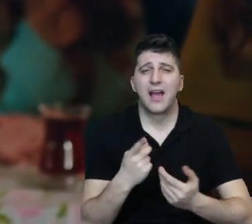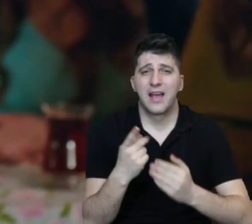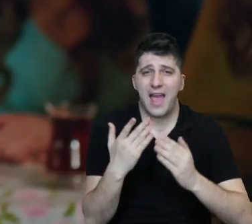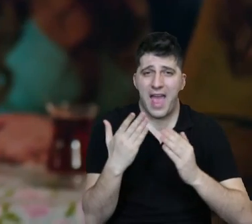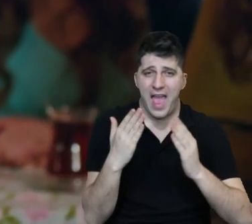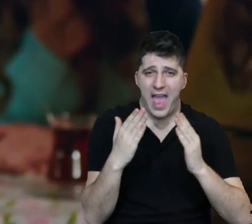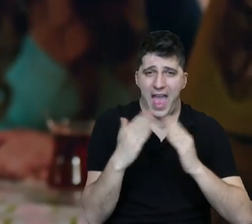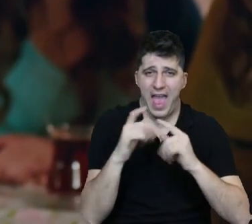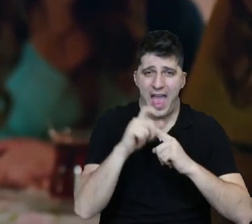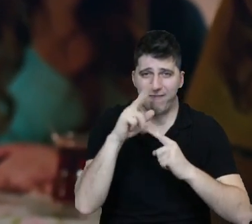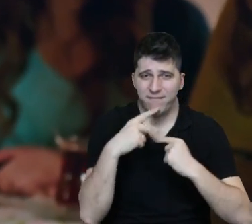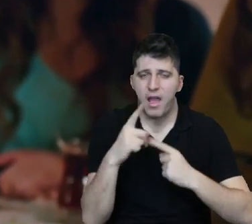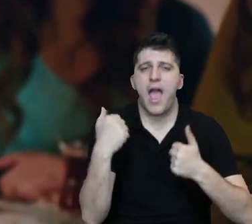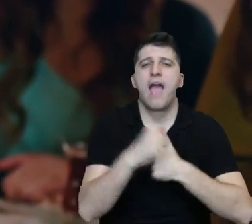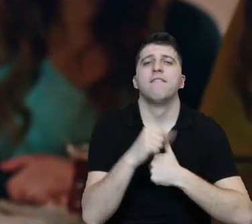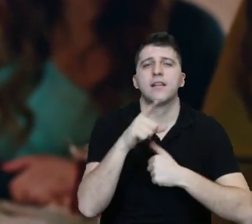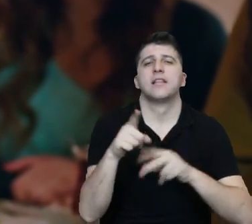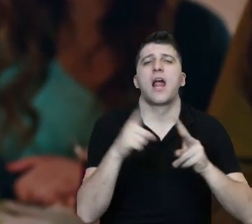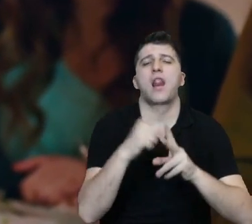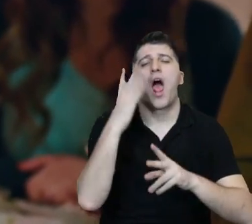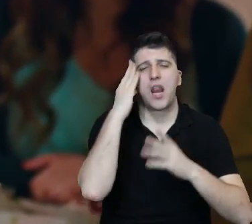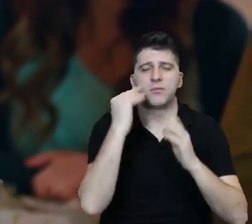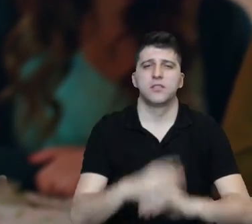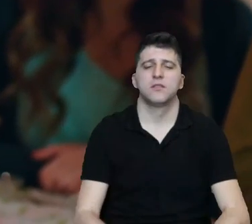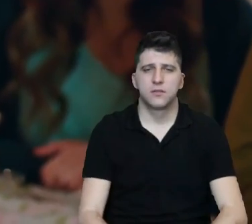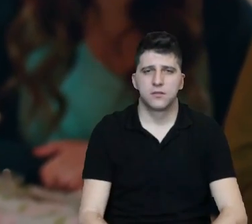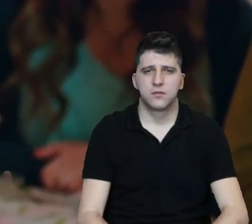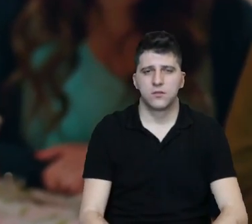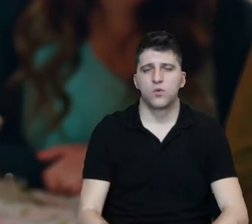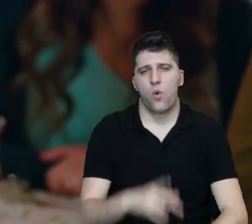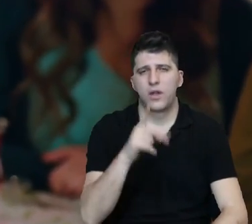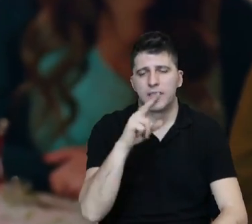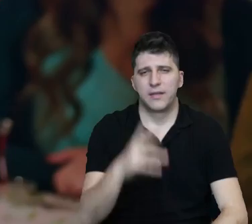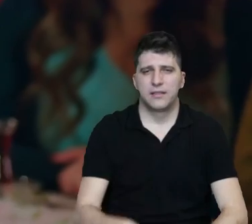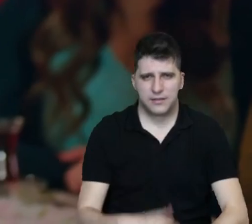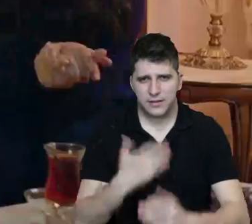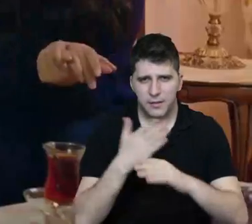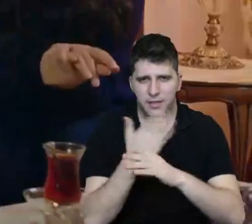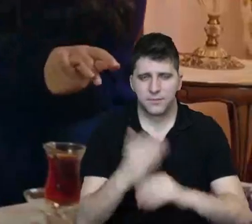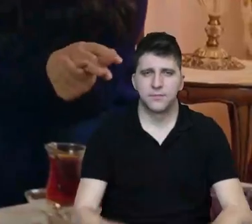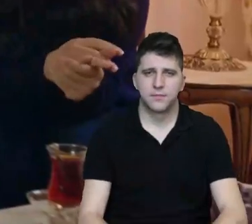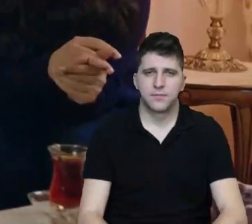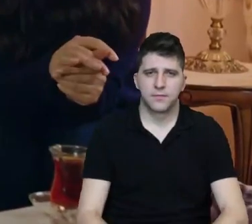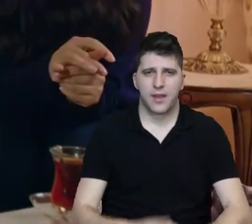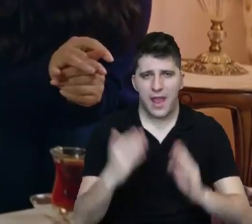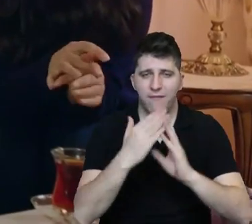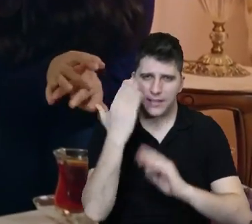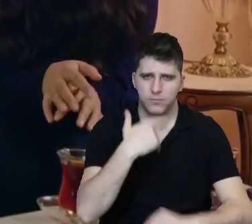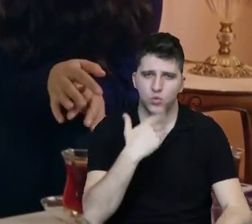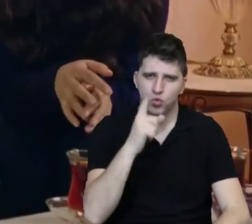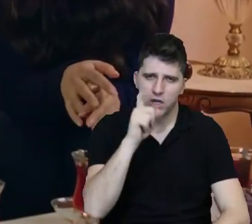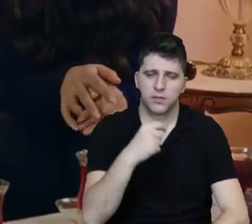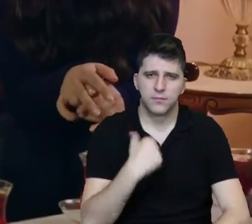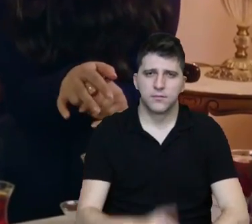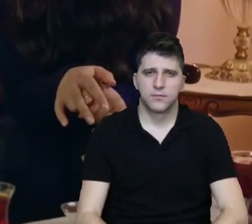deyince Nalan da evlilik olduğunu anlamıştır. O, onun gibi değil mi? Eve gidelim, ben sana